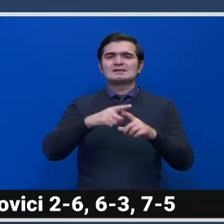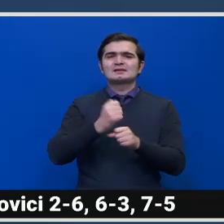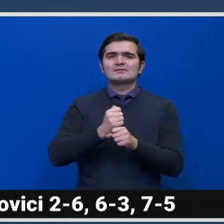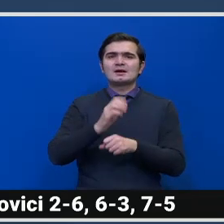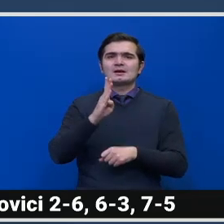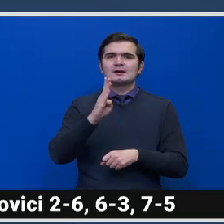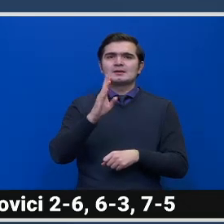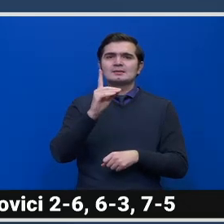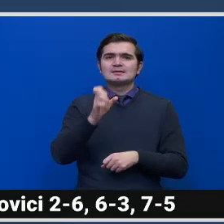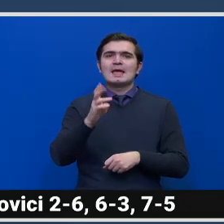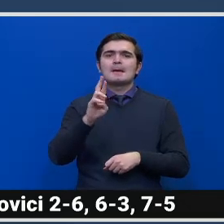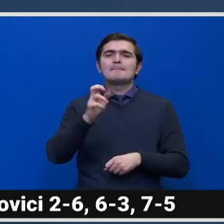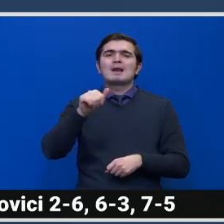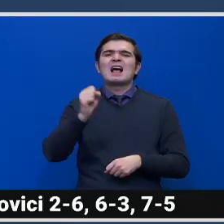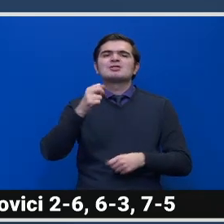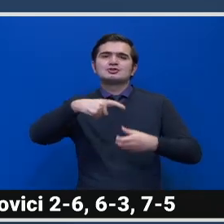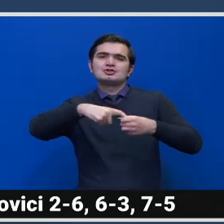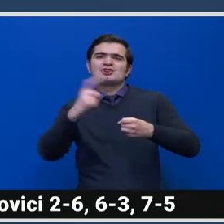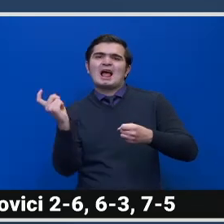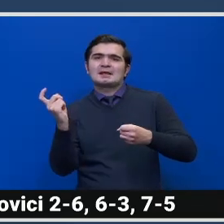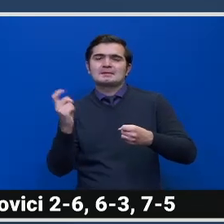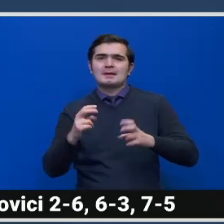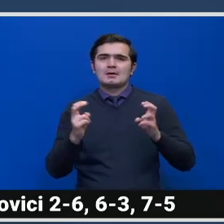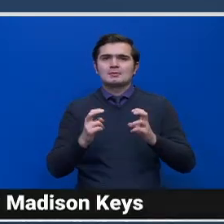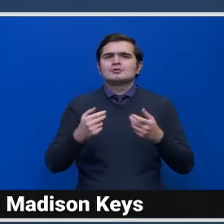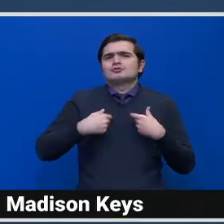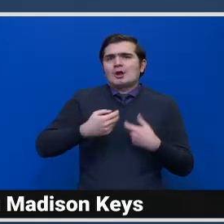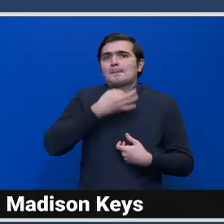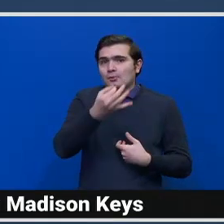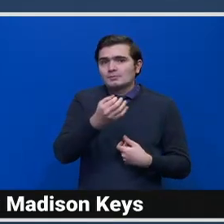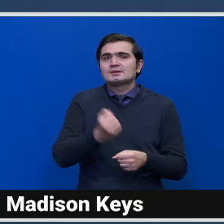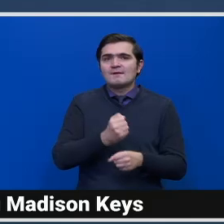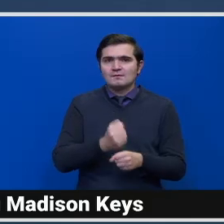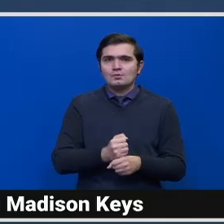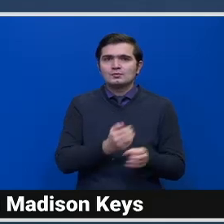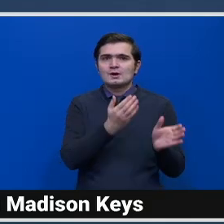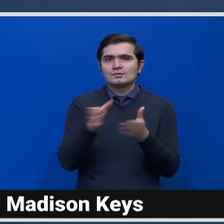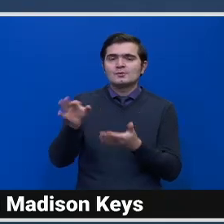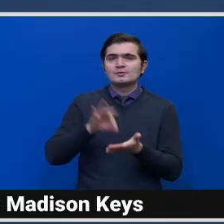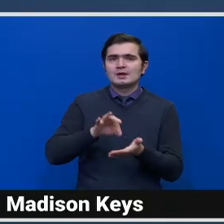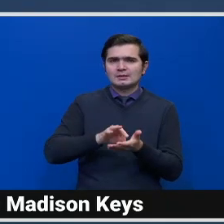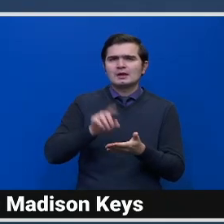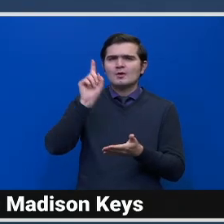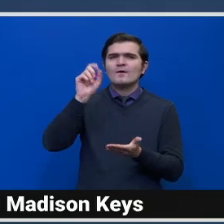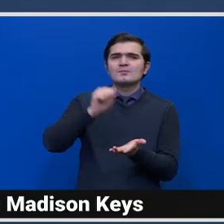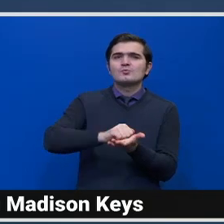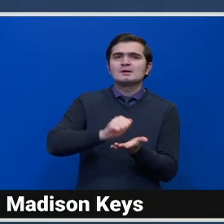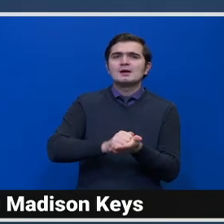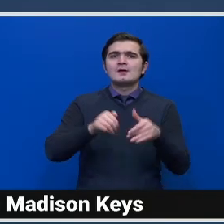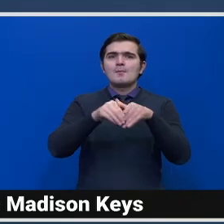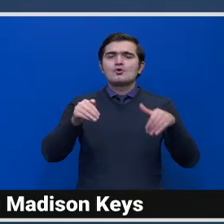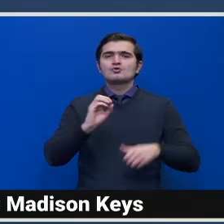debranșările. Exact ceea ce am promis, am și făcut, începând de la data publicării în monitorul